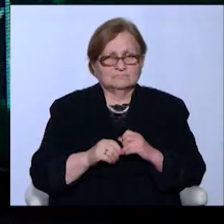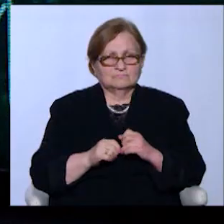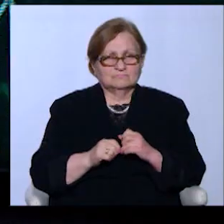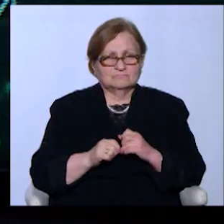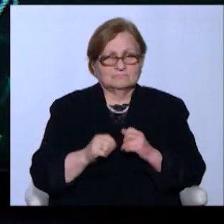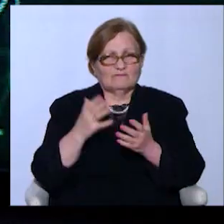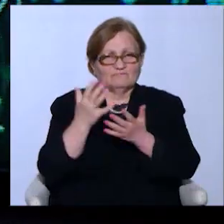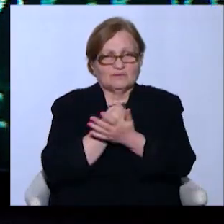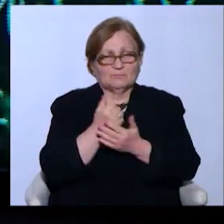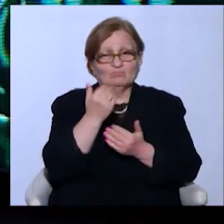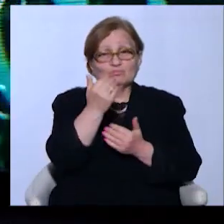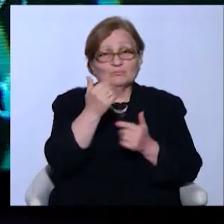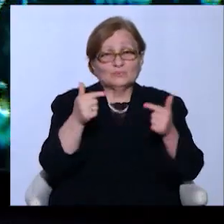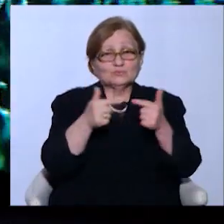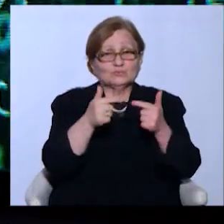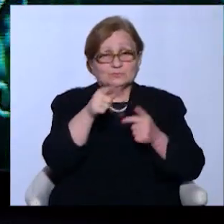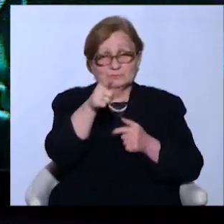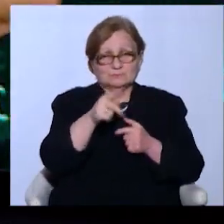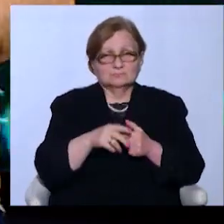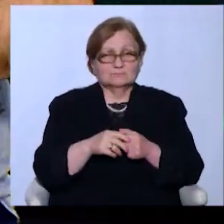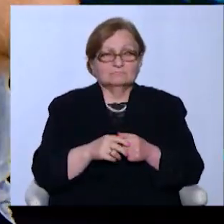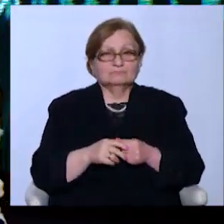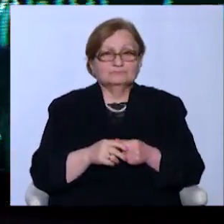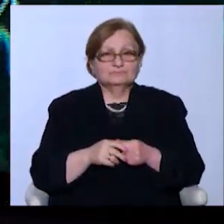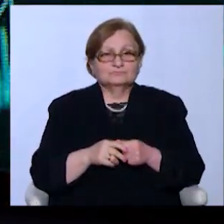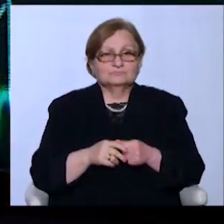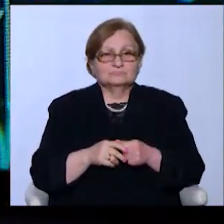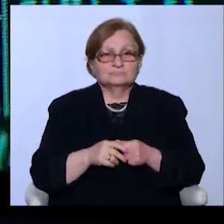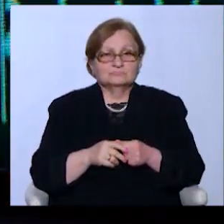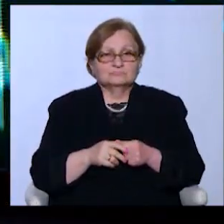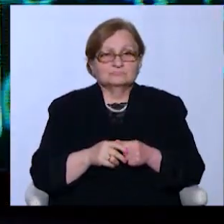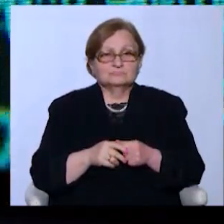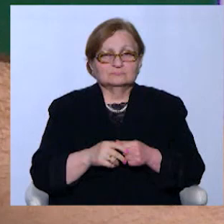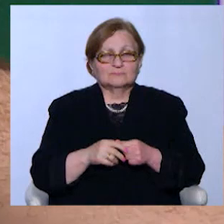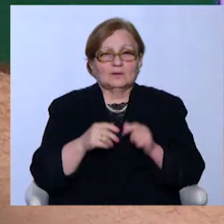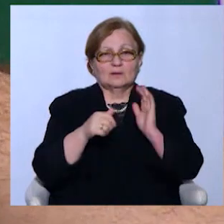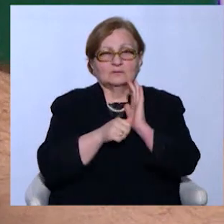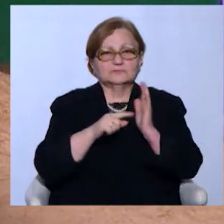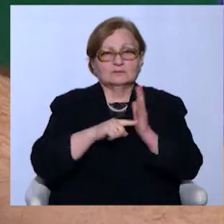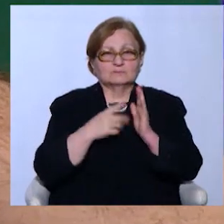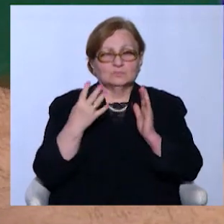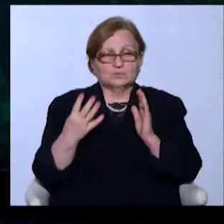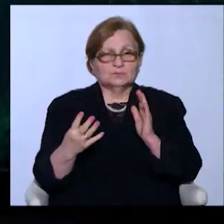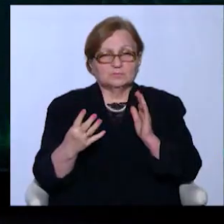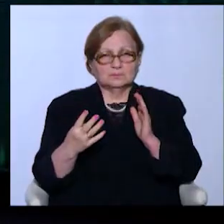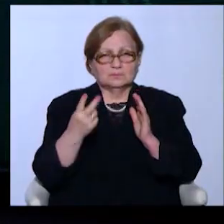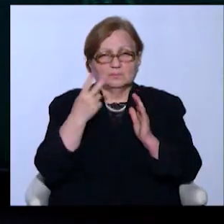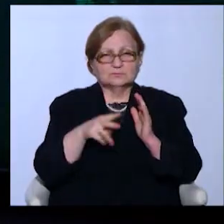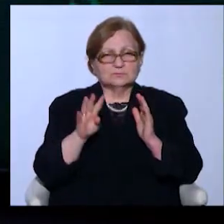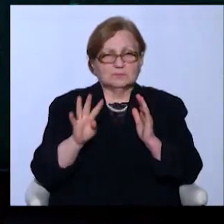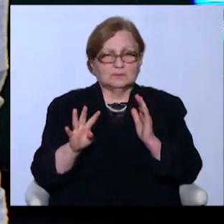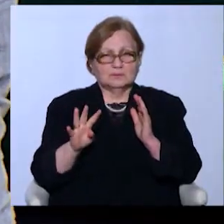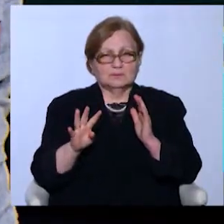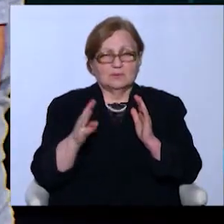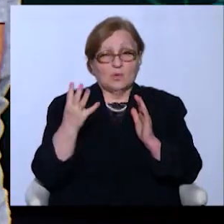აი, ვიპოვე მისი პასუხი. გავაგრძელეთ. 6 გამრავლებული 4-ზე. 24.